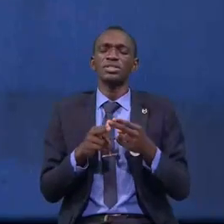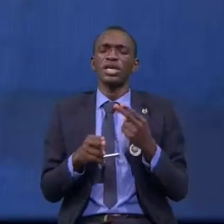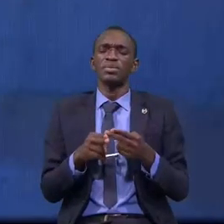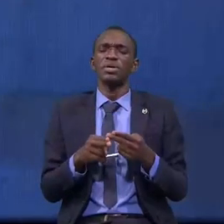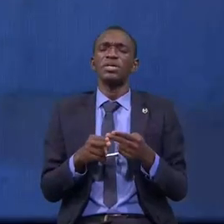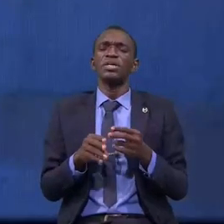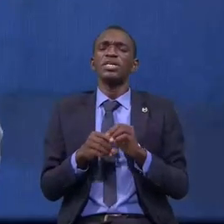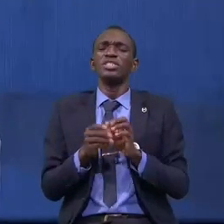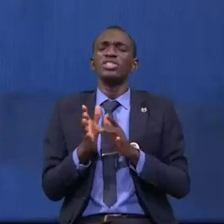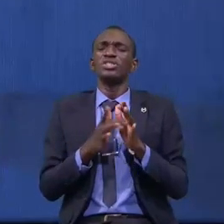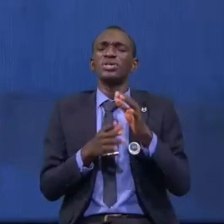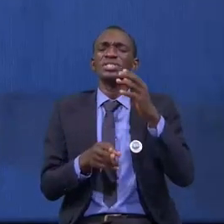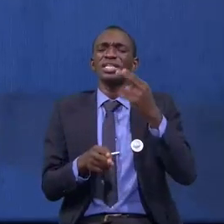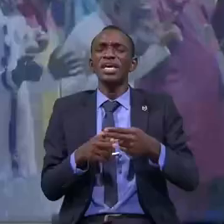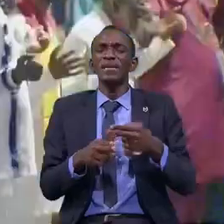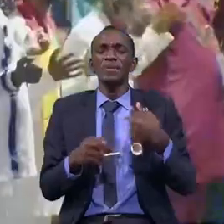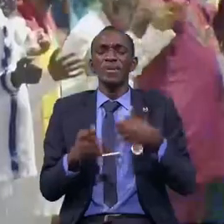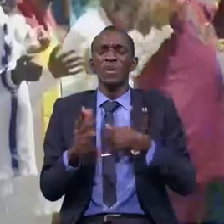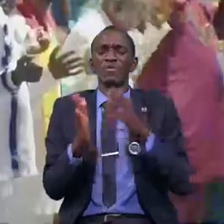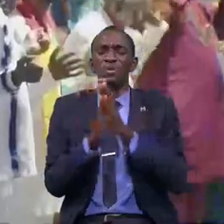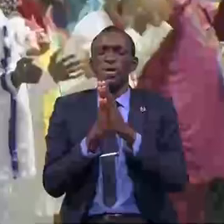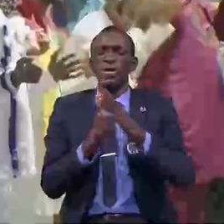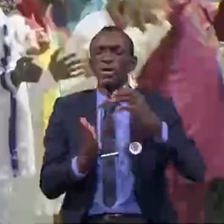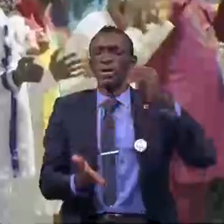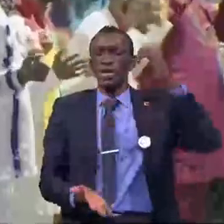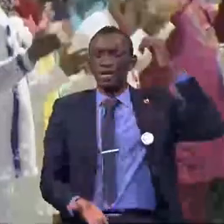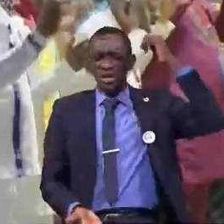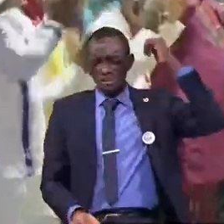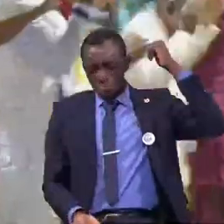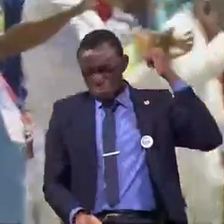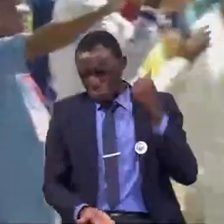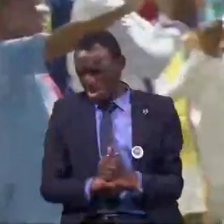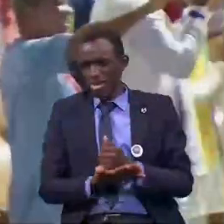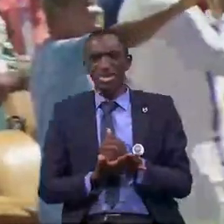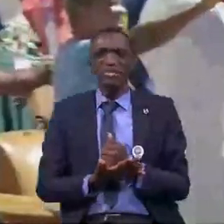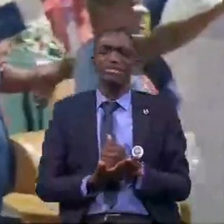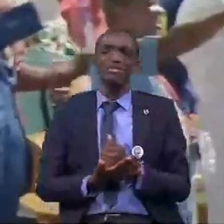Au nom de Jésus, nous prions.